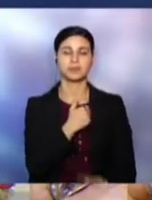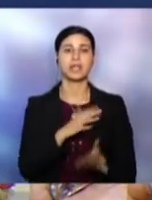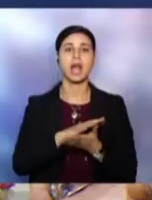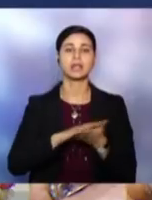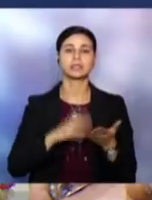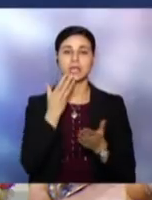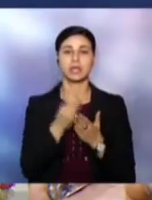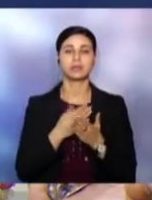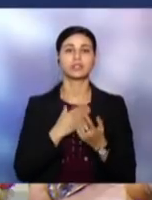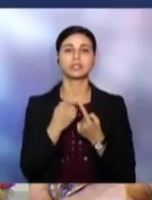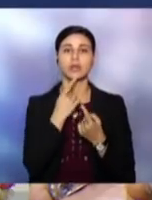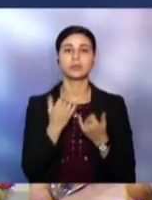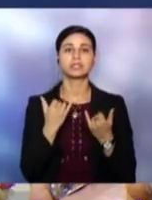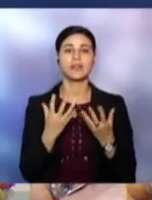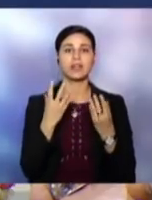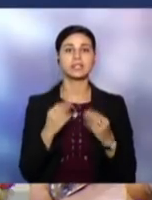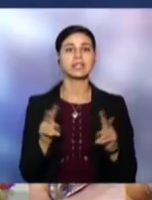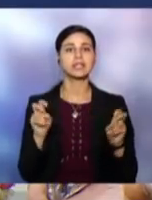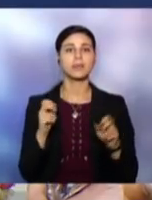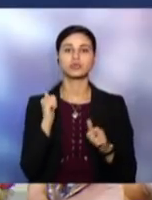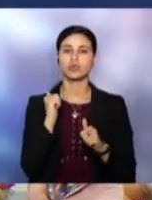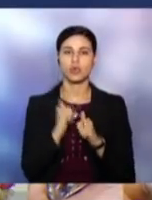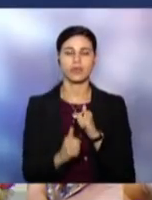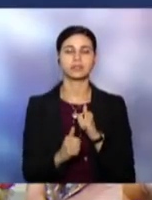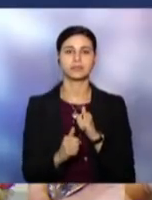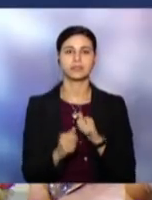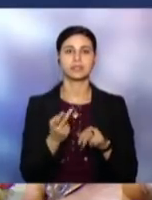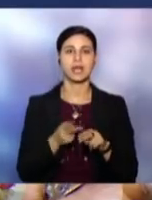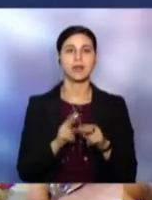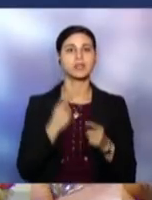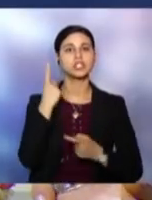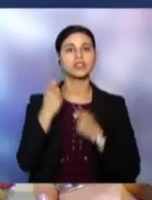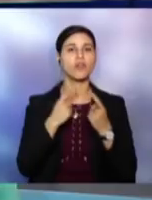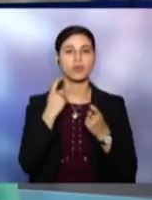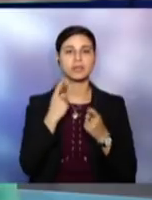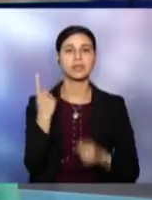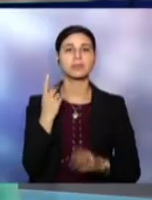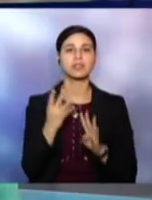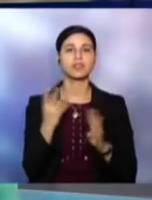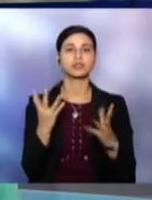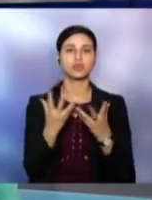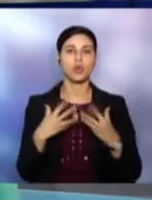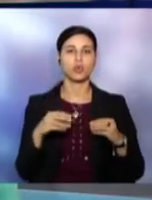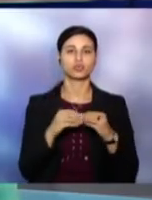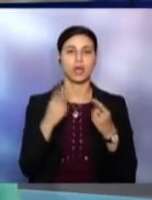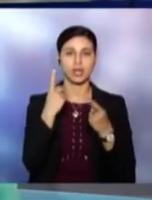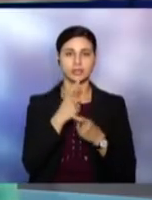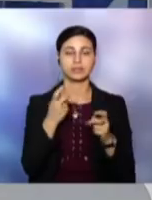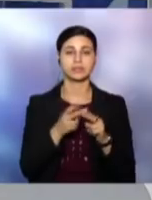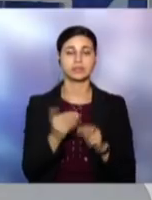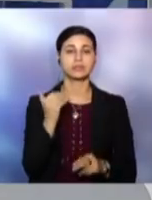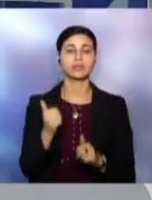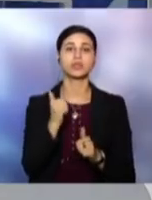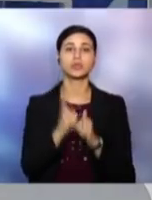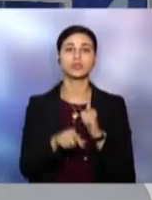ჩვენი საუბრის დღევანდელ თემას, იმიტომ რომ ჩვენ ყოველთვის ამა თუ იმ ინფორმაციას ვაწვდის უპირველეს ყოვლისა ოჯახს. და თქვენი საუბრები